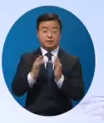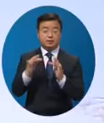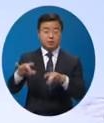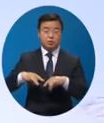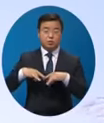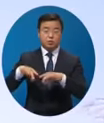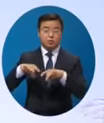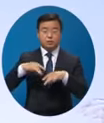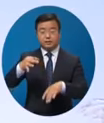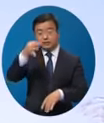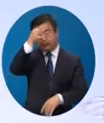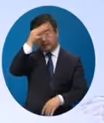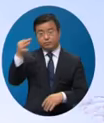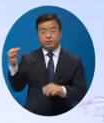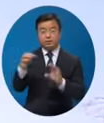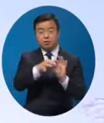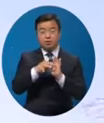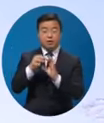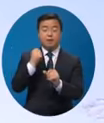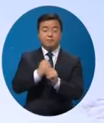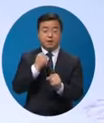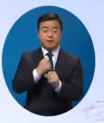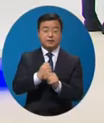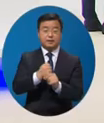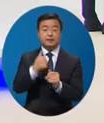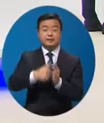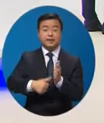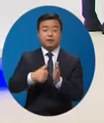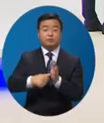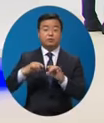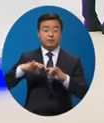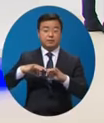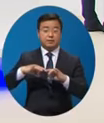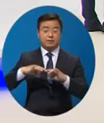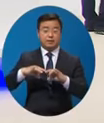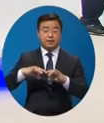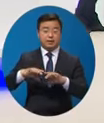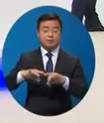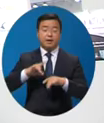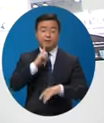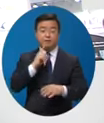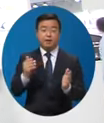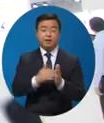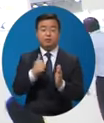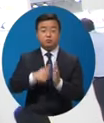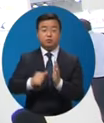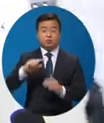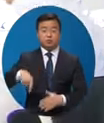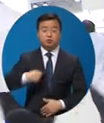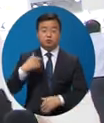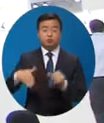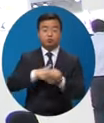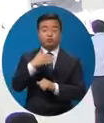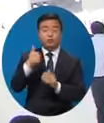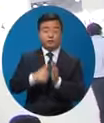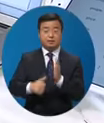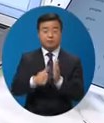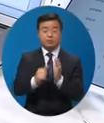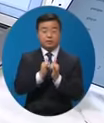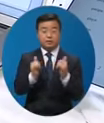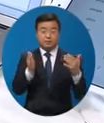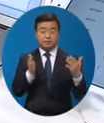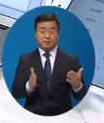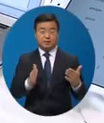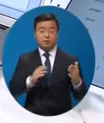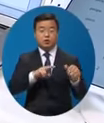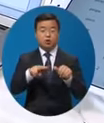기능을 융합한 것을 사물 인터넷이라고 부릅니다. 물건 스스로 주변 사람이나 사물과 정보를 주고받을 수